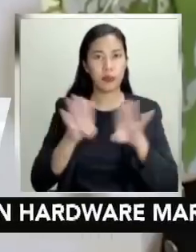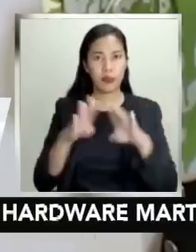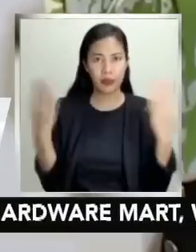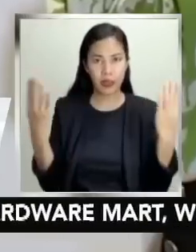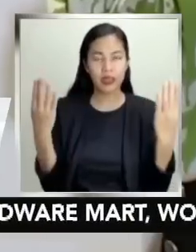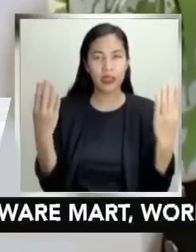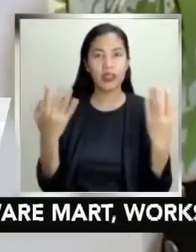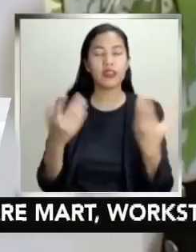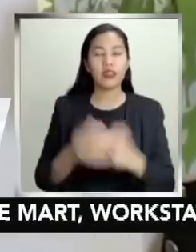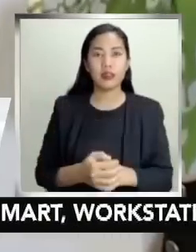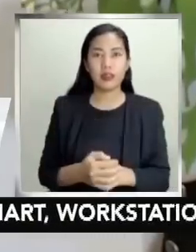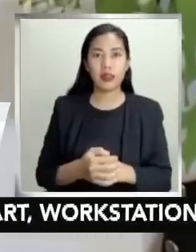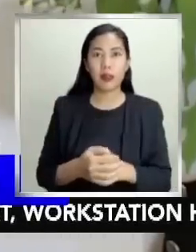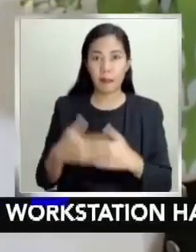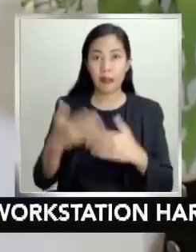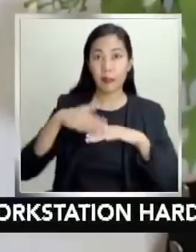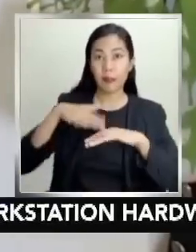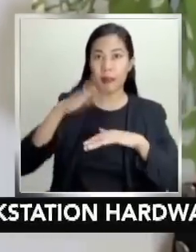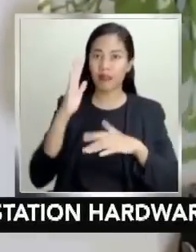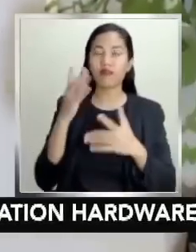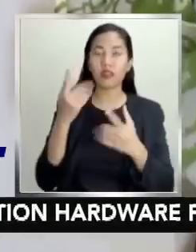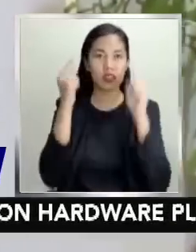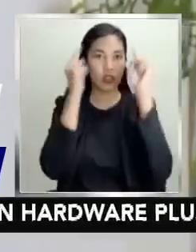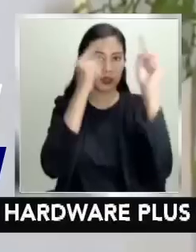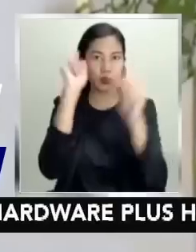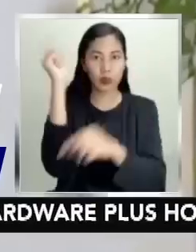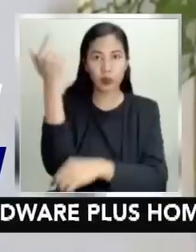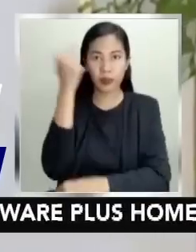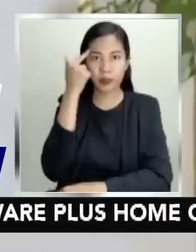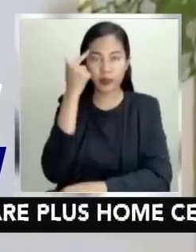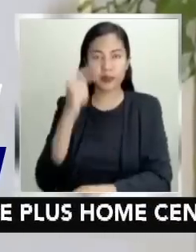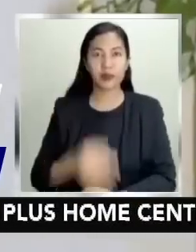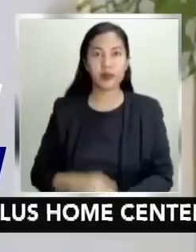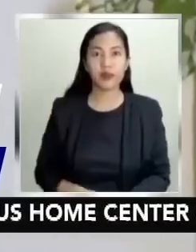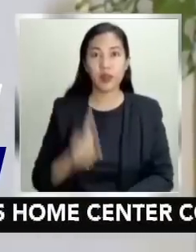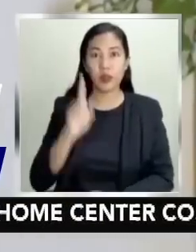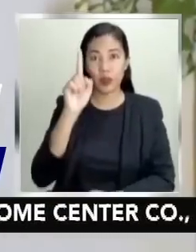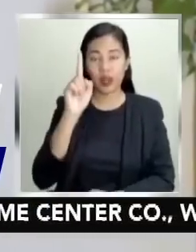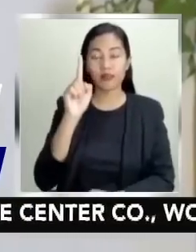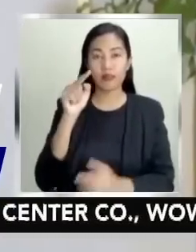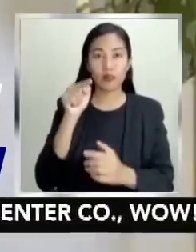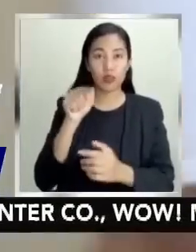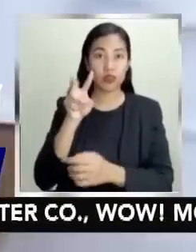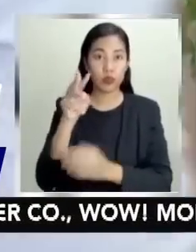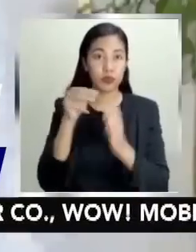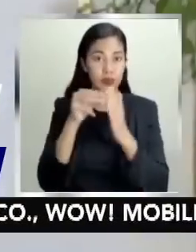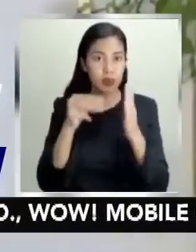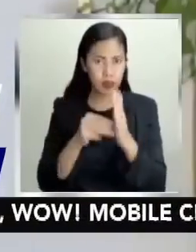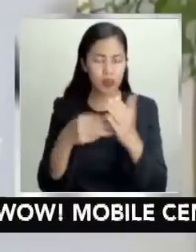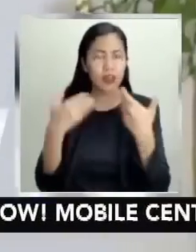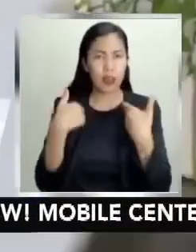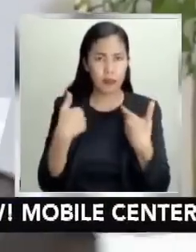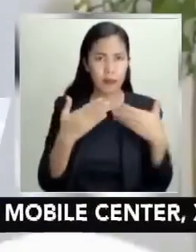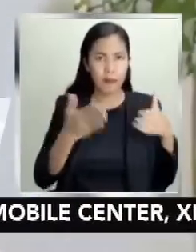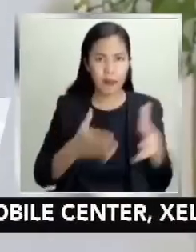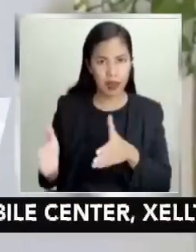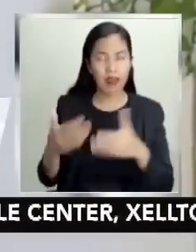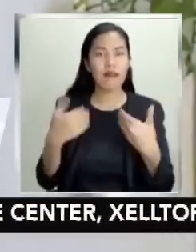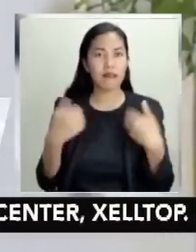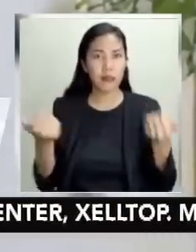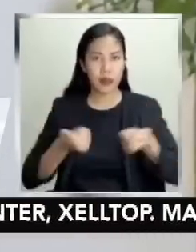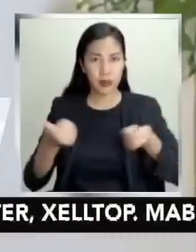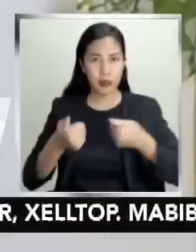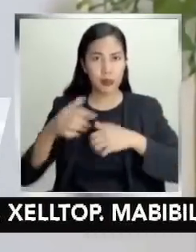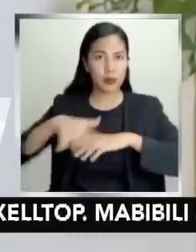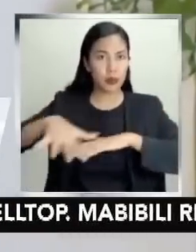Itong pong 1 million to, meron na pong plano, meron ng lupa, may LGU na rin at may pirmahan